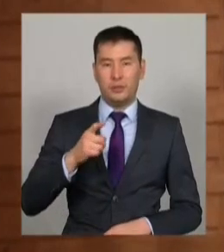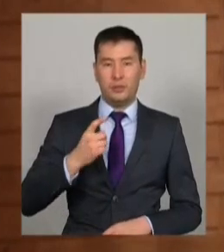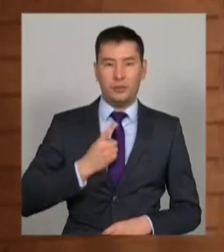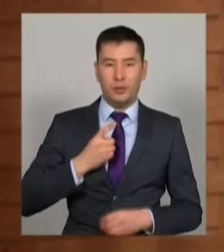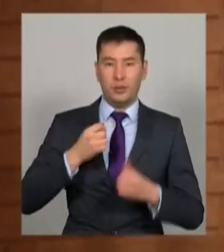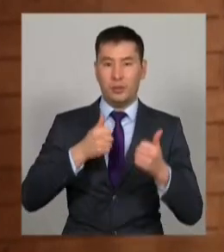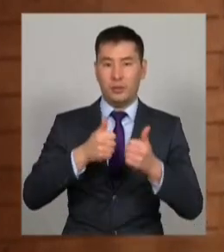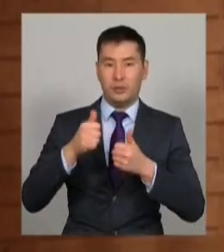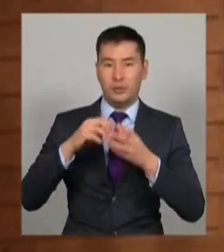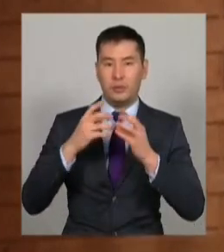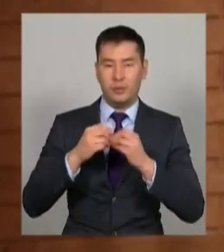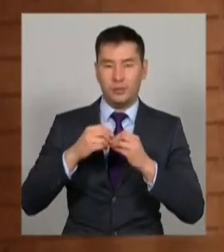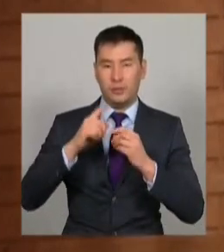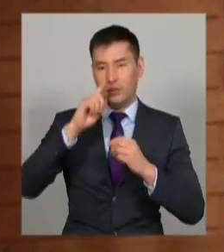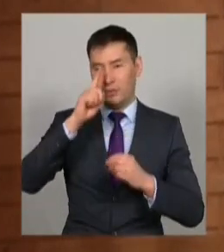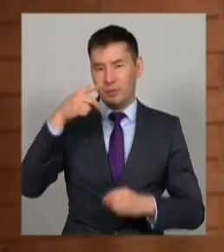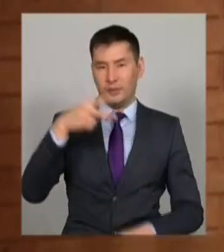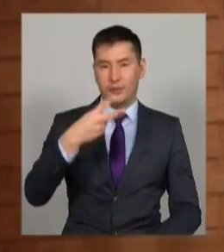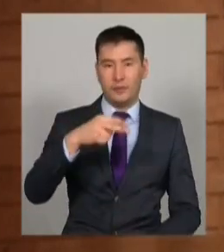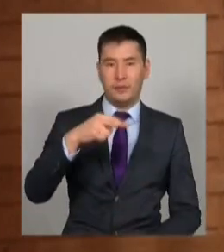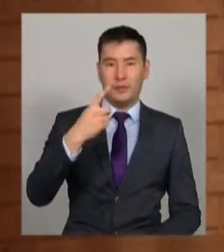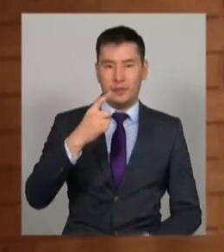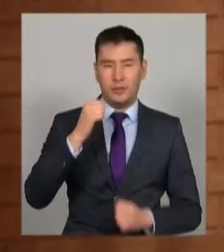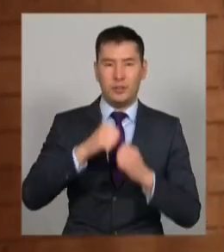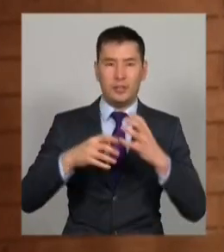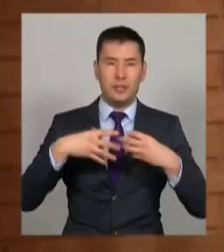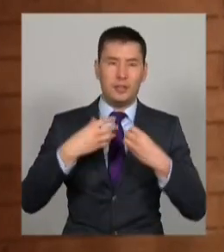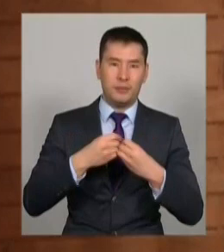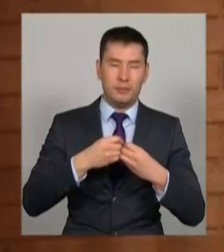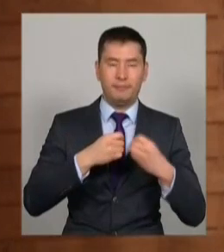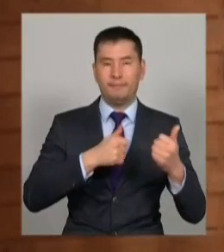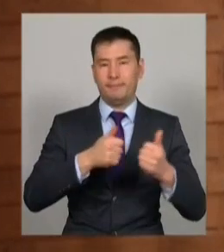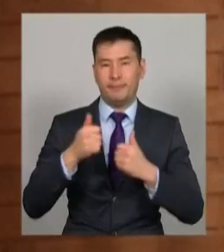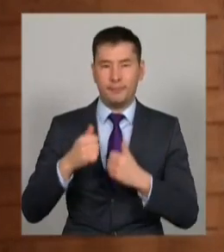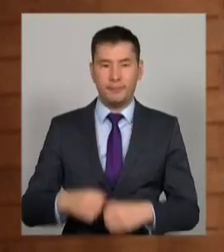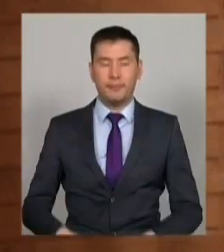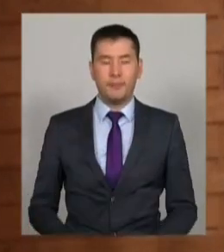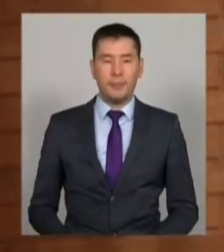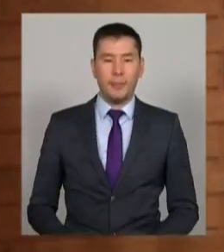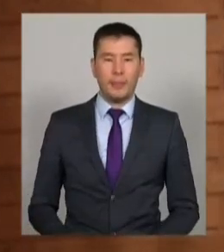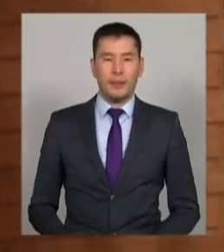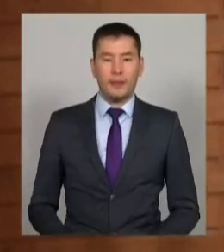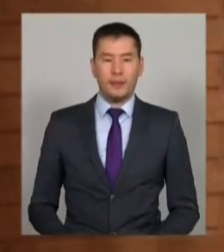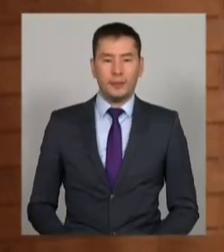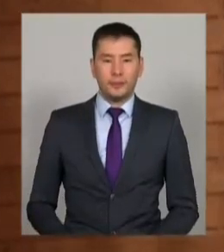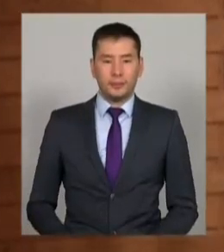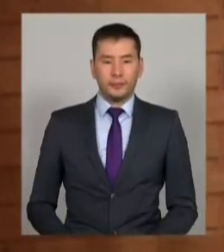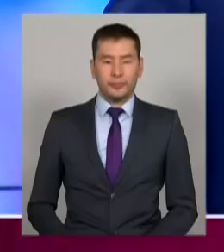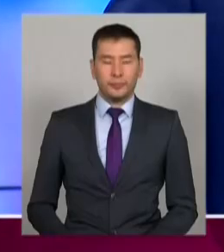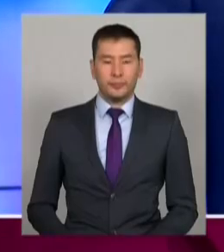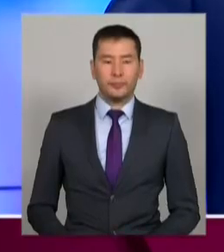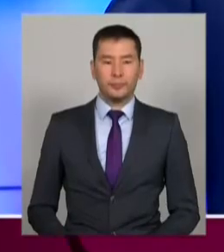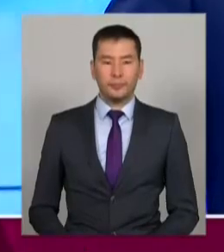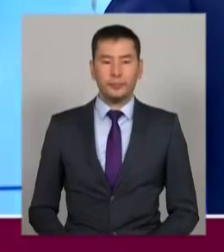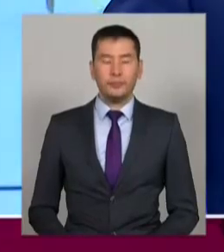да есендікпен болады. Әр отбасында сиыр жылы жақсылық, тоқшылық, молшылық, береке, бірлік әкесін, еліміздің туы